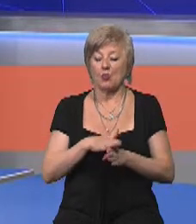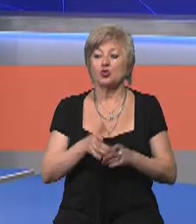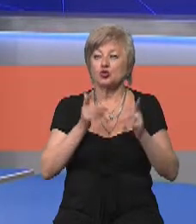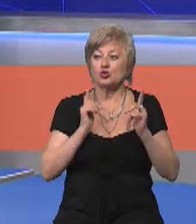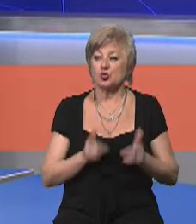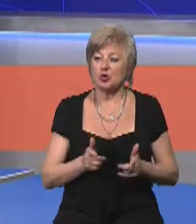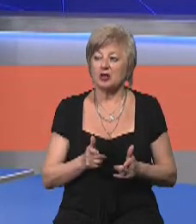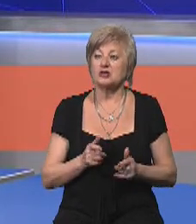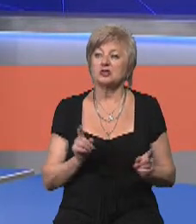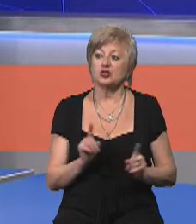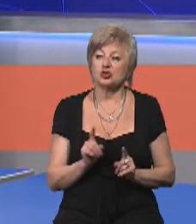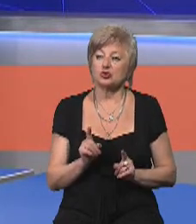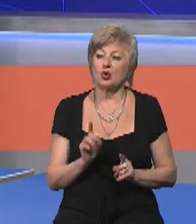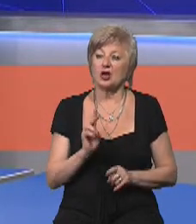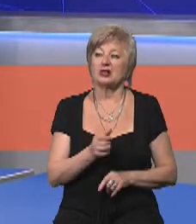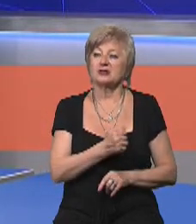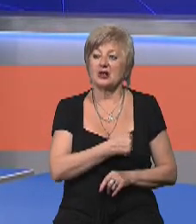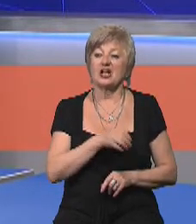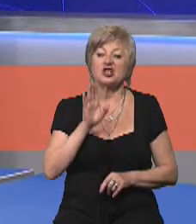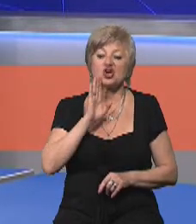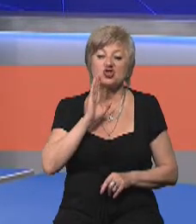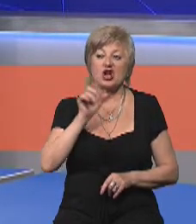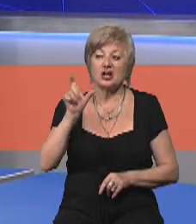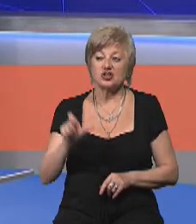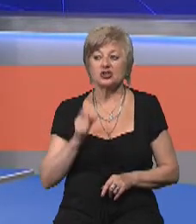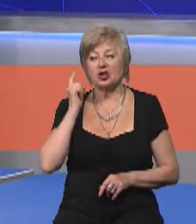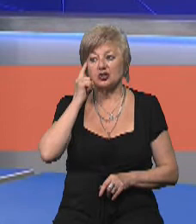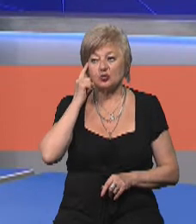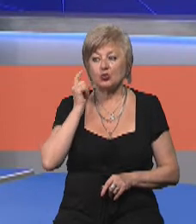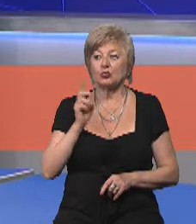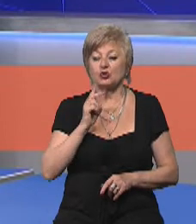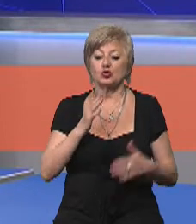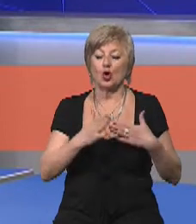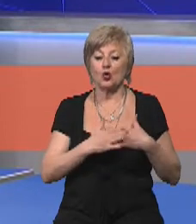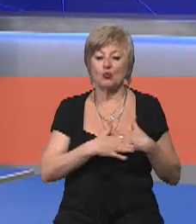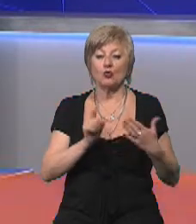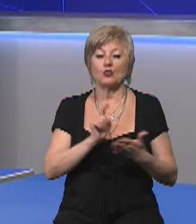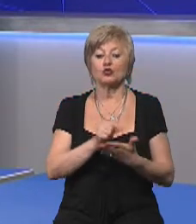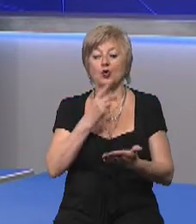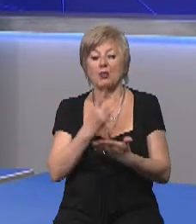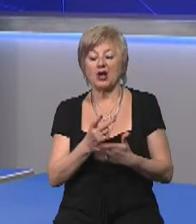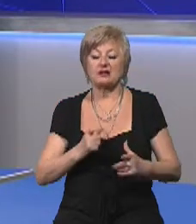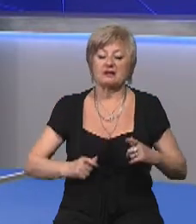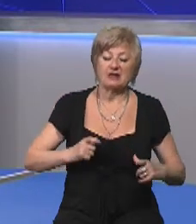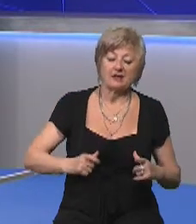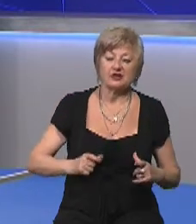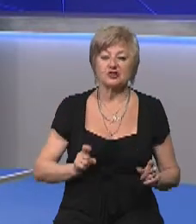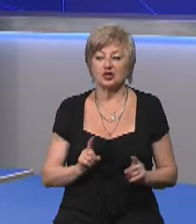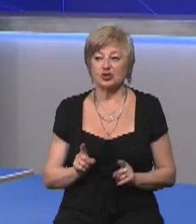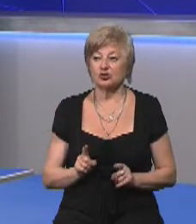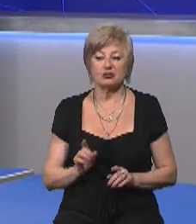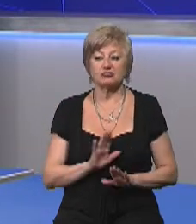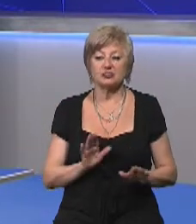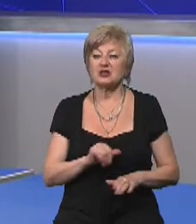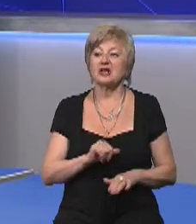согласна насчет того, что, к сожалению, женщина почему-то думает, что любовь должна выражаться в ревности и зависимости, да, а на